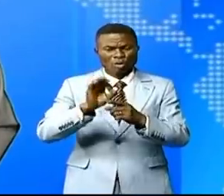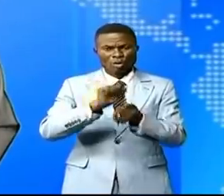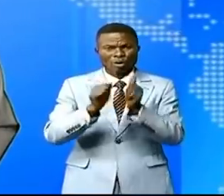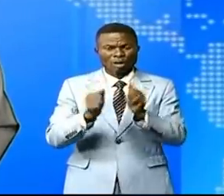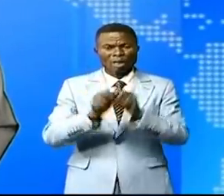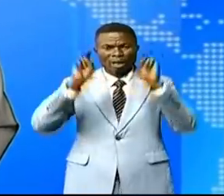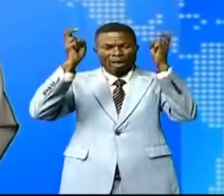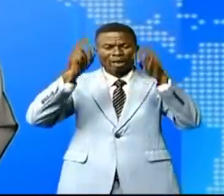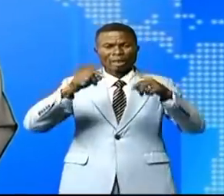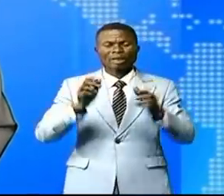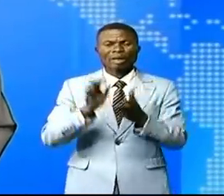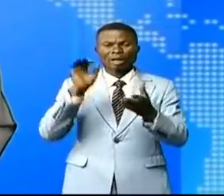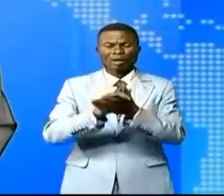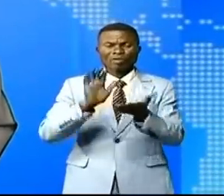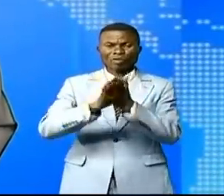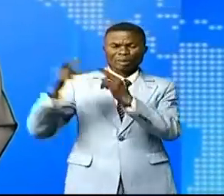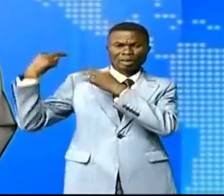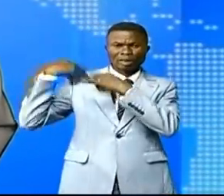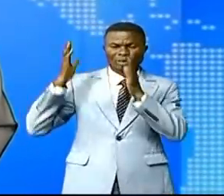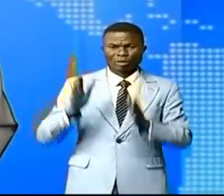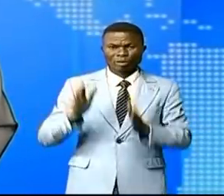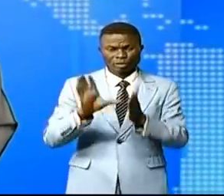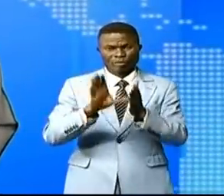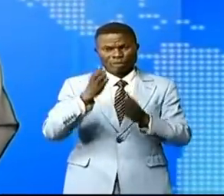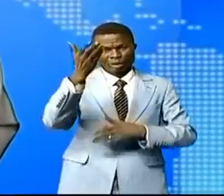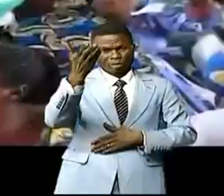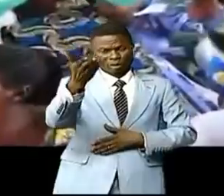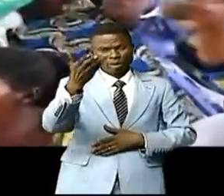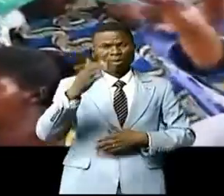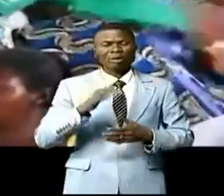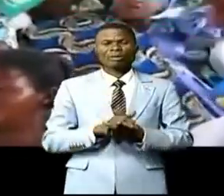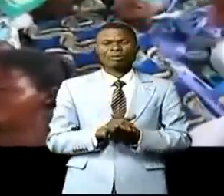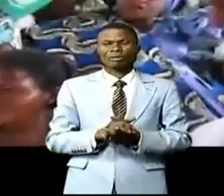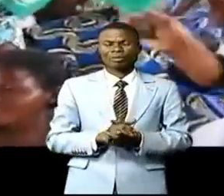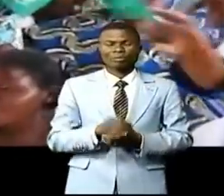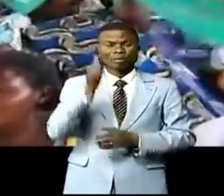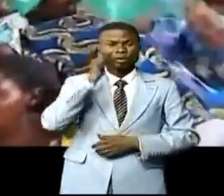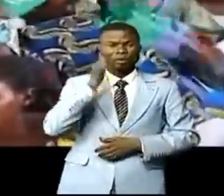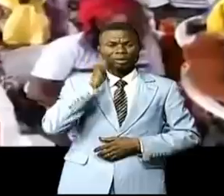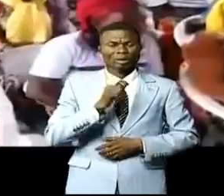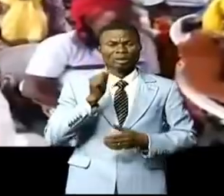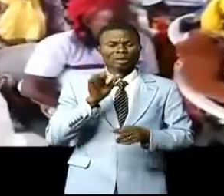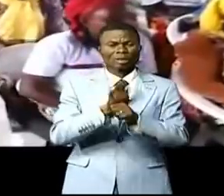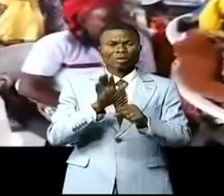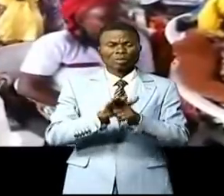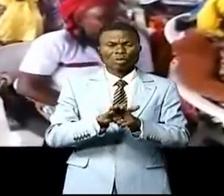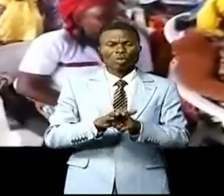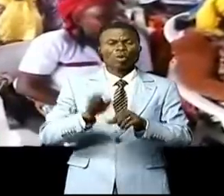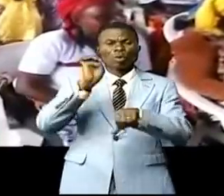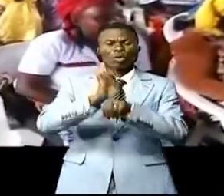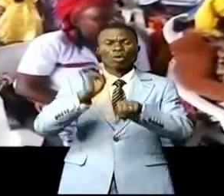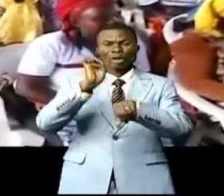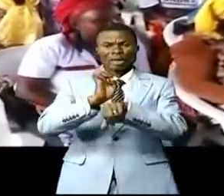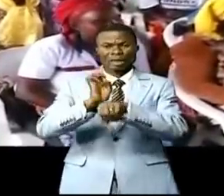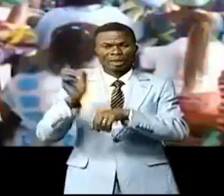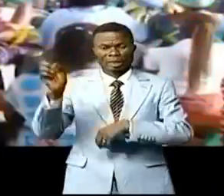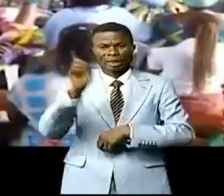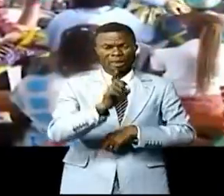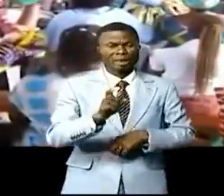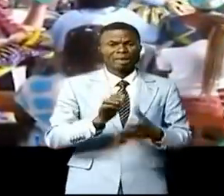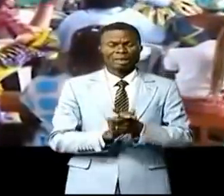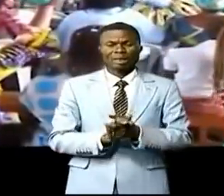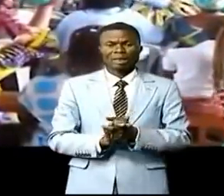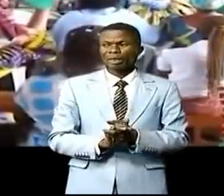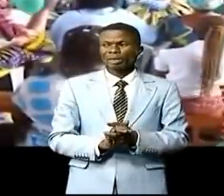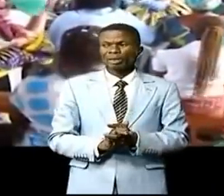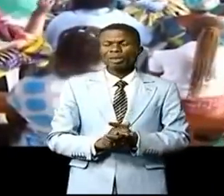l'année, autonomisation de la femme. Regardez ce reportage. Et les filles issues de diverses confessions religieuses du territoire des Nyiragongo ont